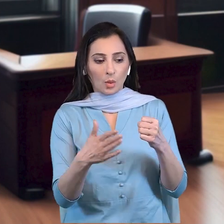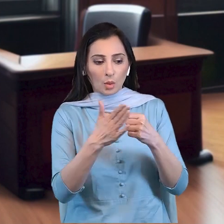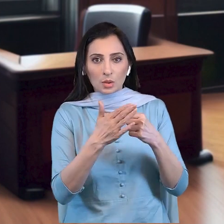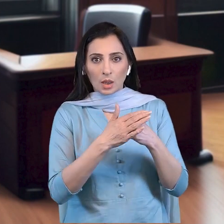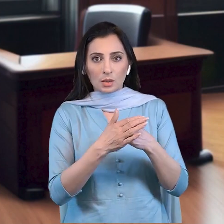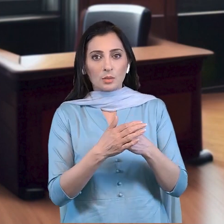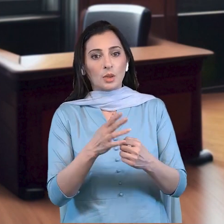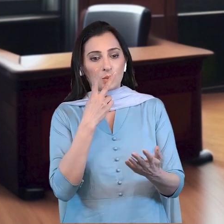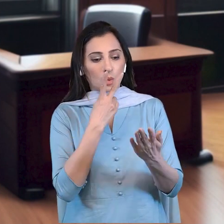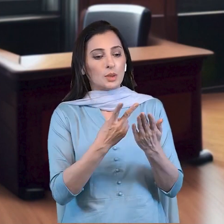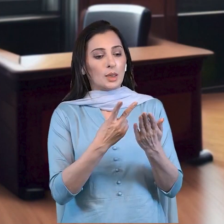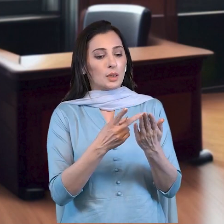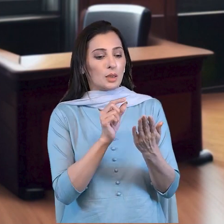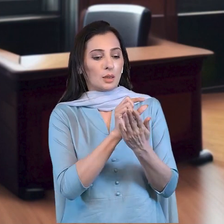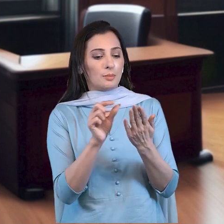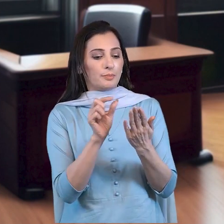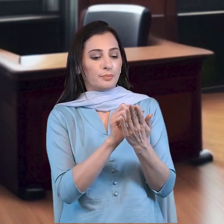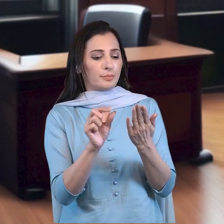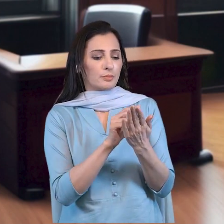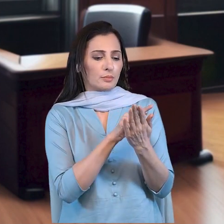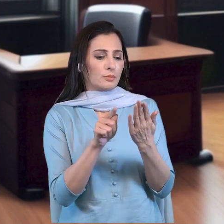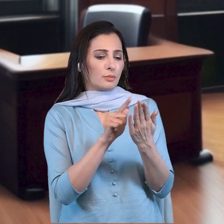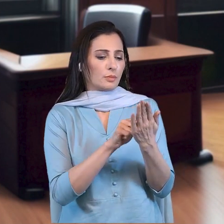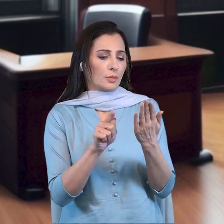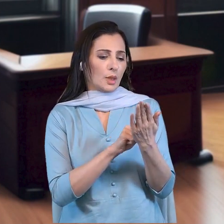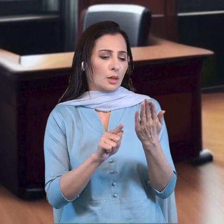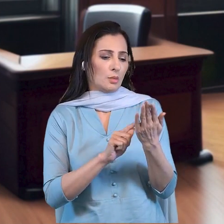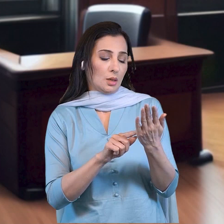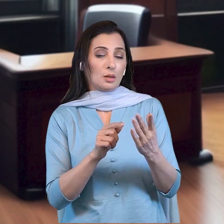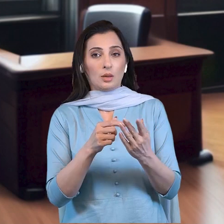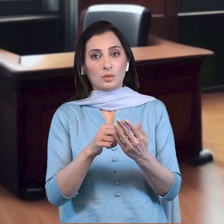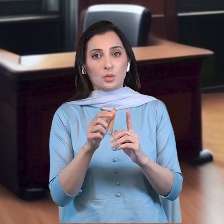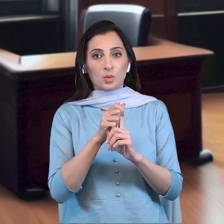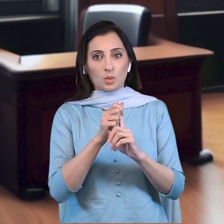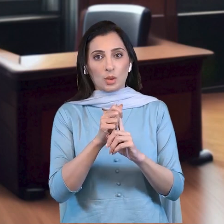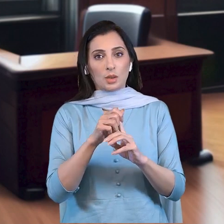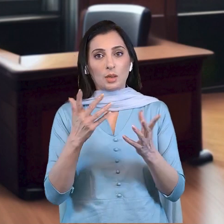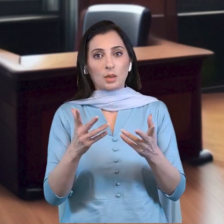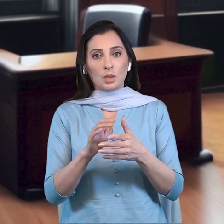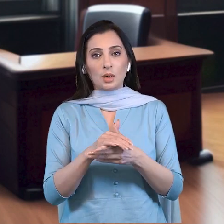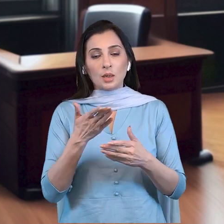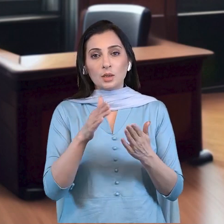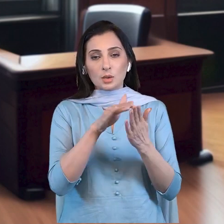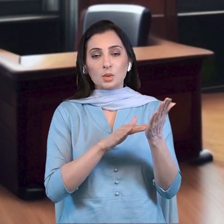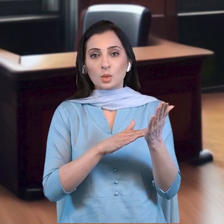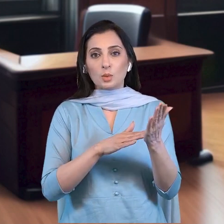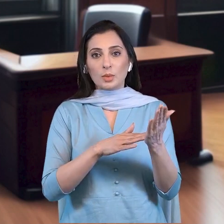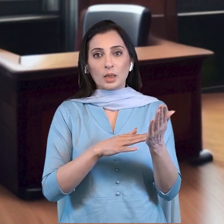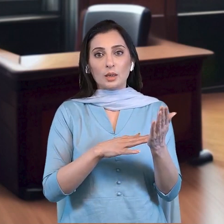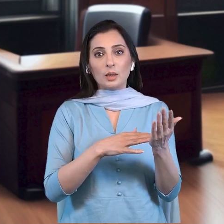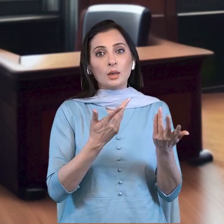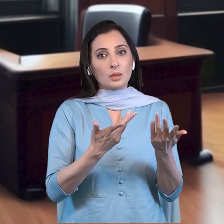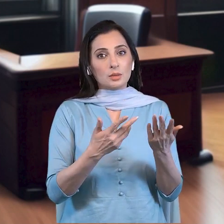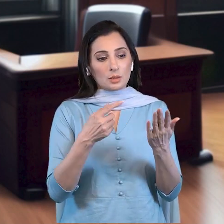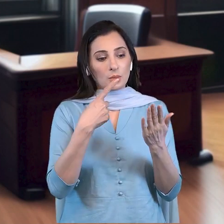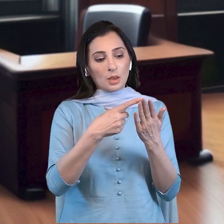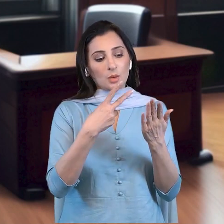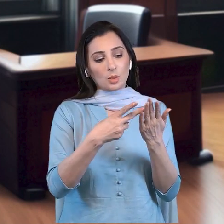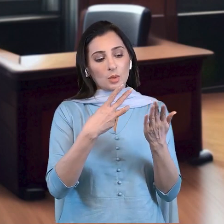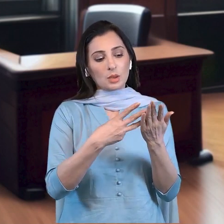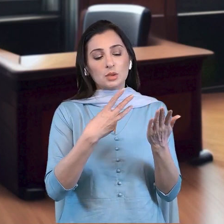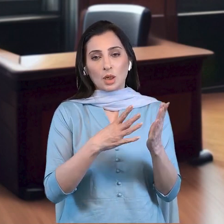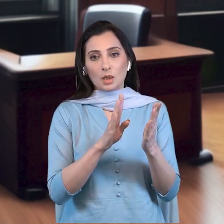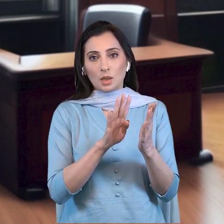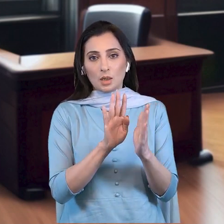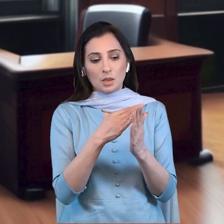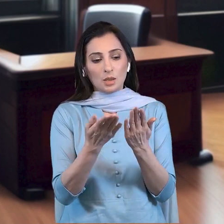ہیں۔ 4 پیجز کا مقصد ہوتا ہے کہ پہلا یونین کونسل کے دفتر میں جائے گا، دوسرا مولوی حضرات اپنے